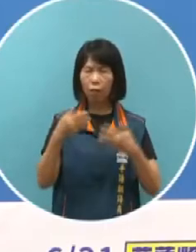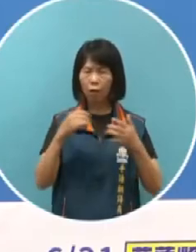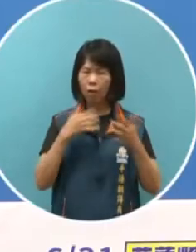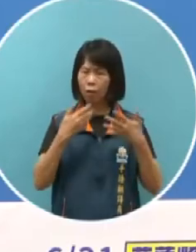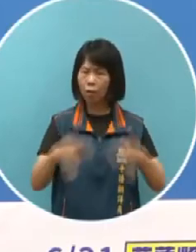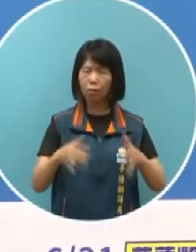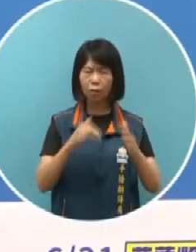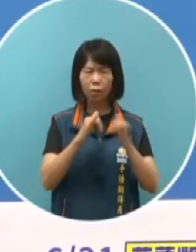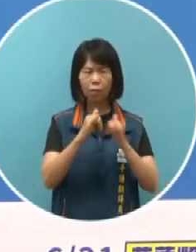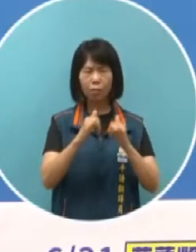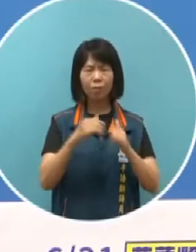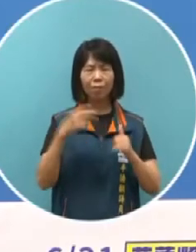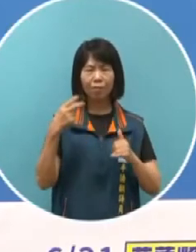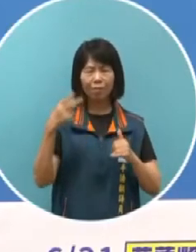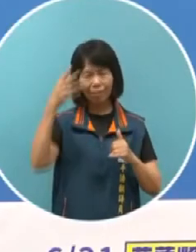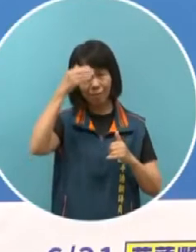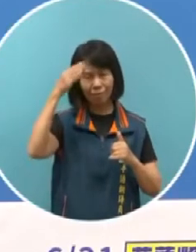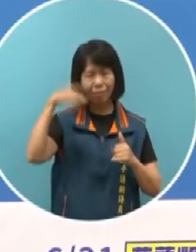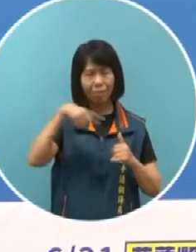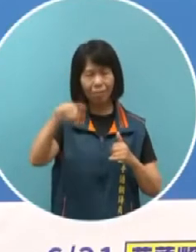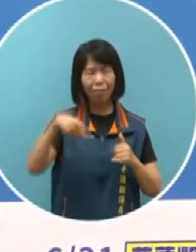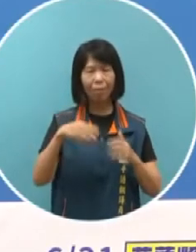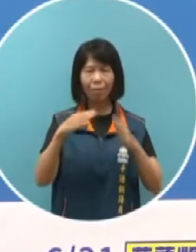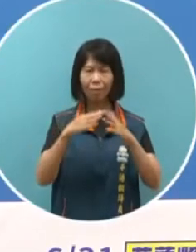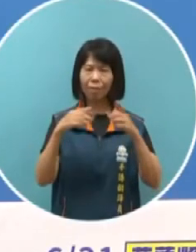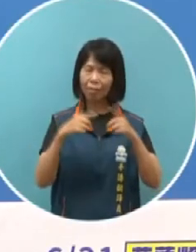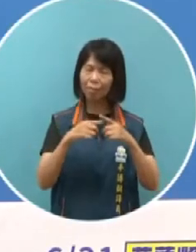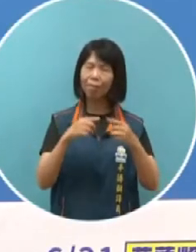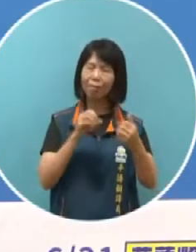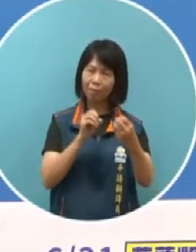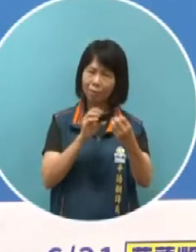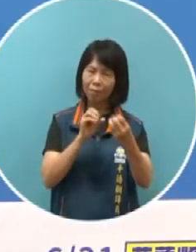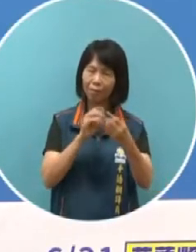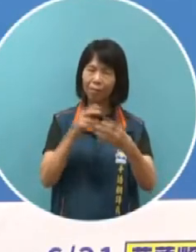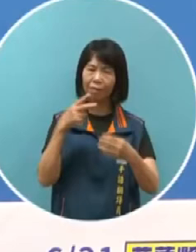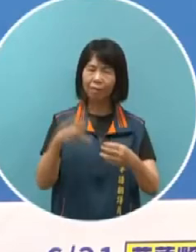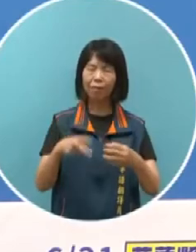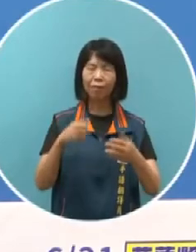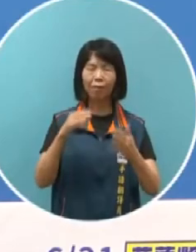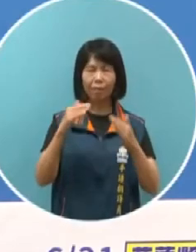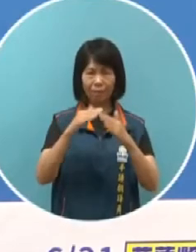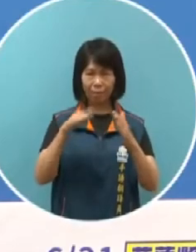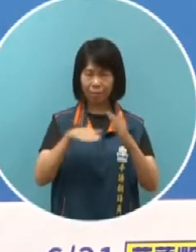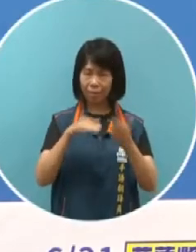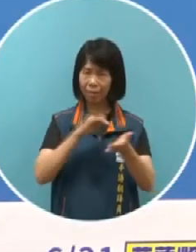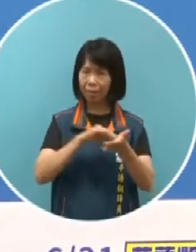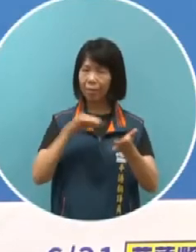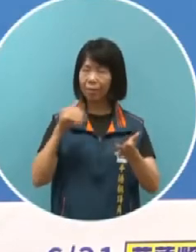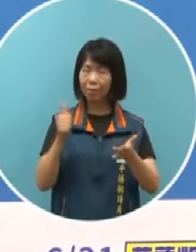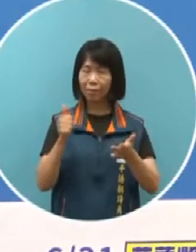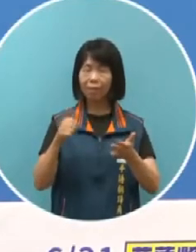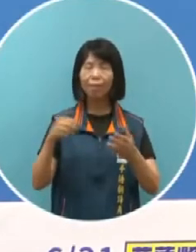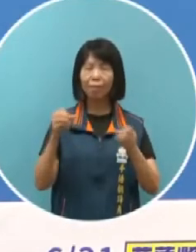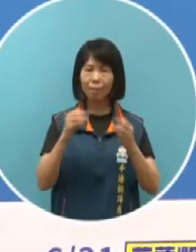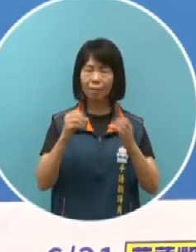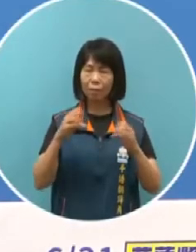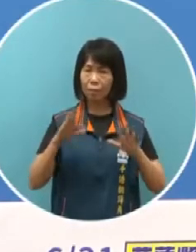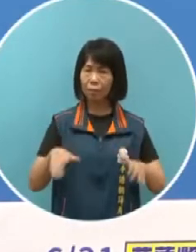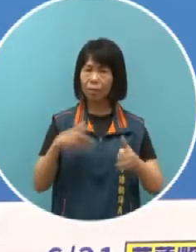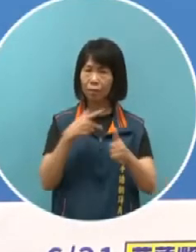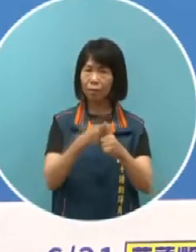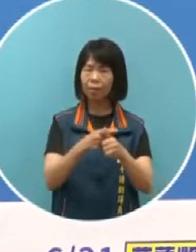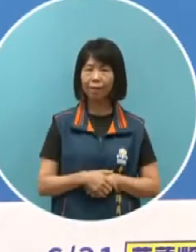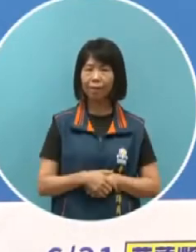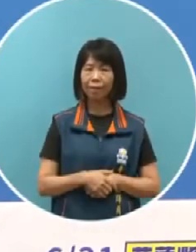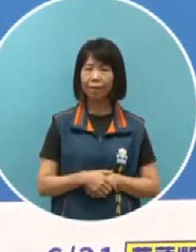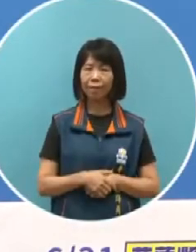家人会跟长者这个讨论。以及跟家庭医师讨论，所以今天的接种大概是